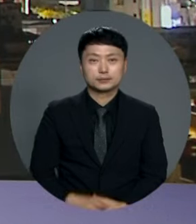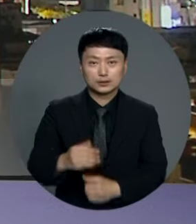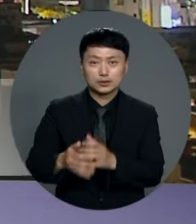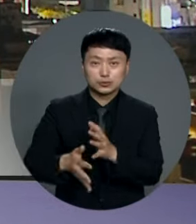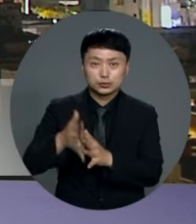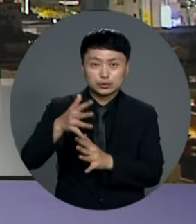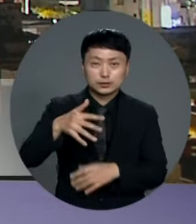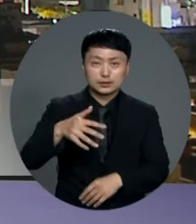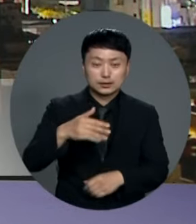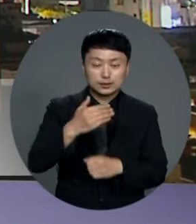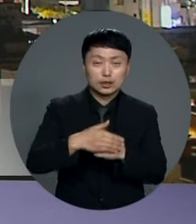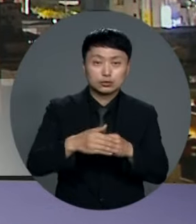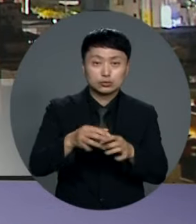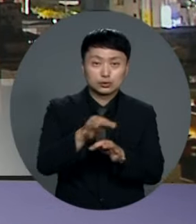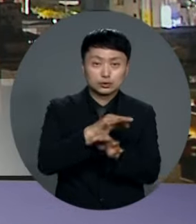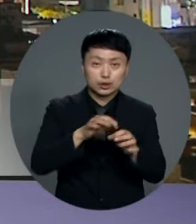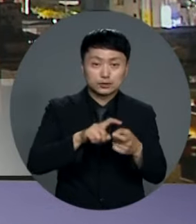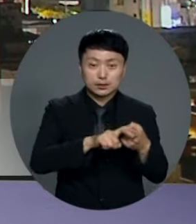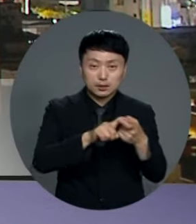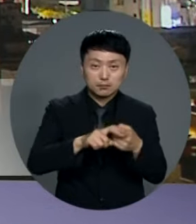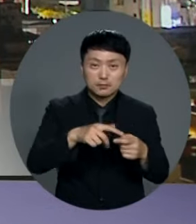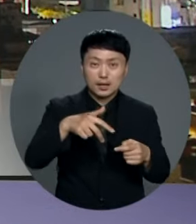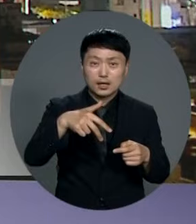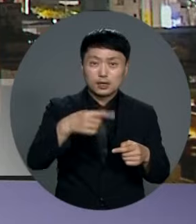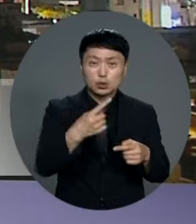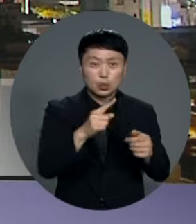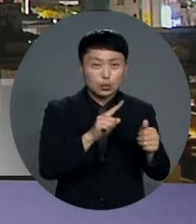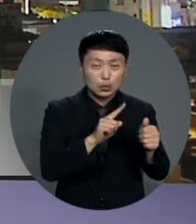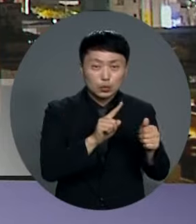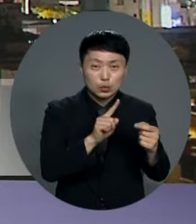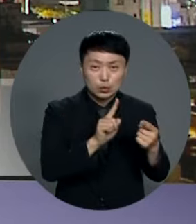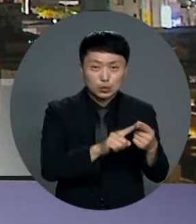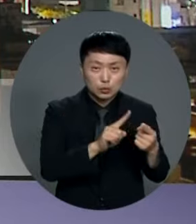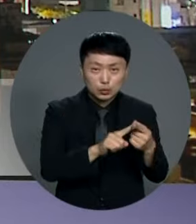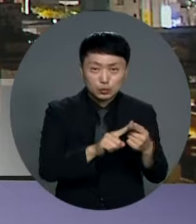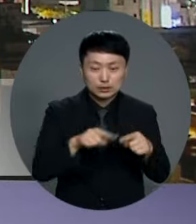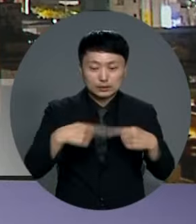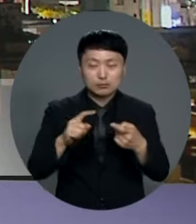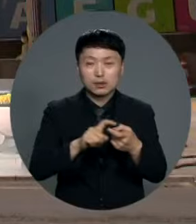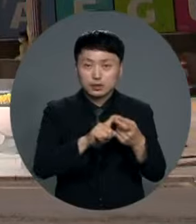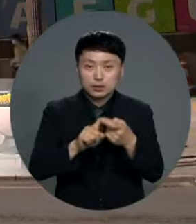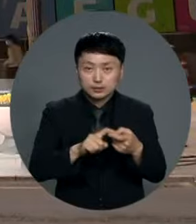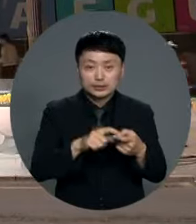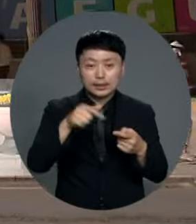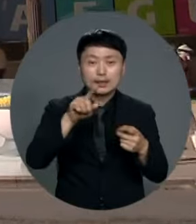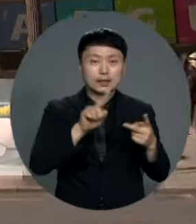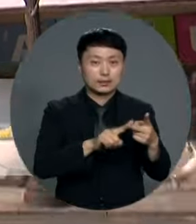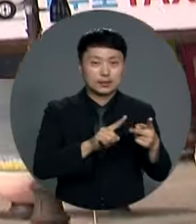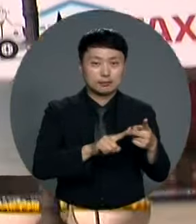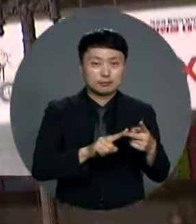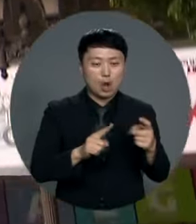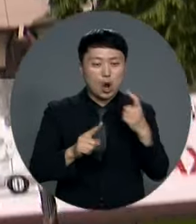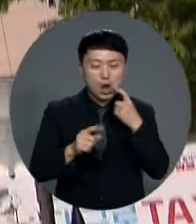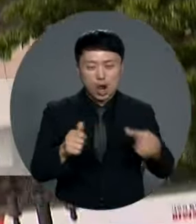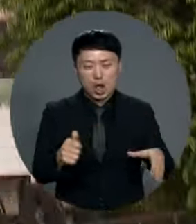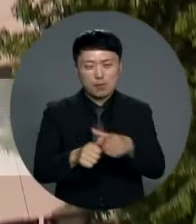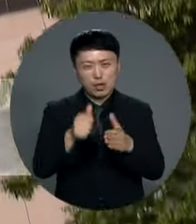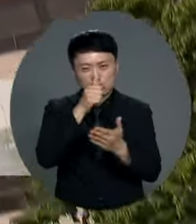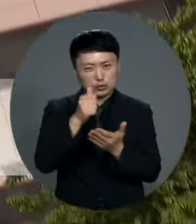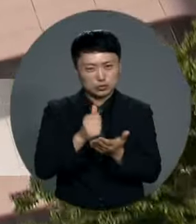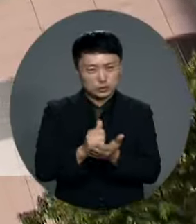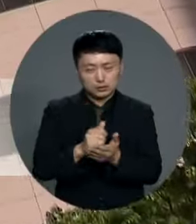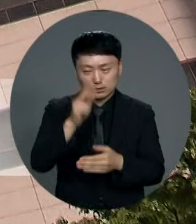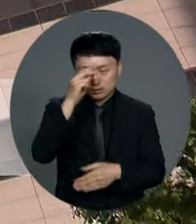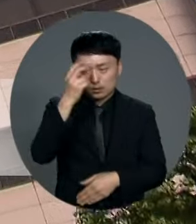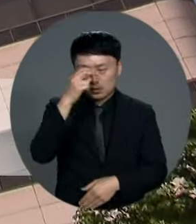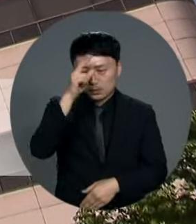대구시가 조광현 대구경실련 사무처장과 강금수 대구참여연대 사무처장을 무고 혐의로 경찰에 고발했습니다. 대구시는